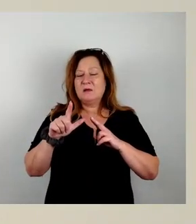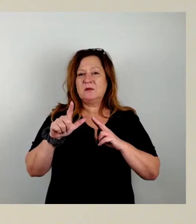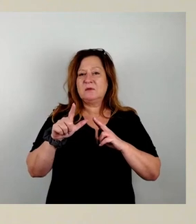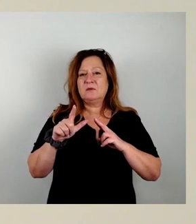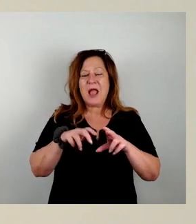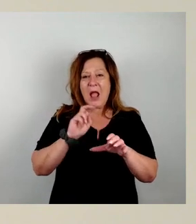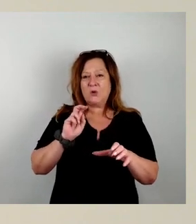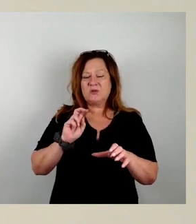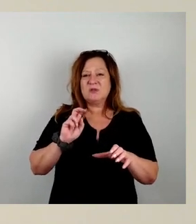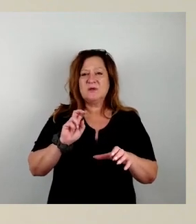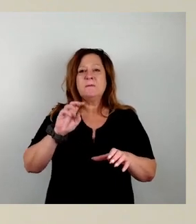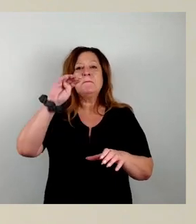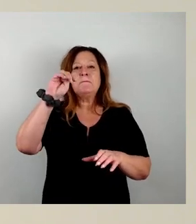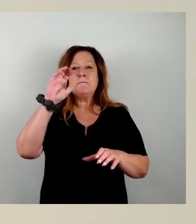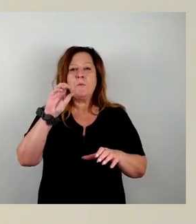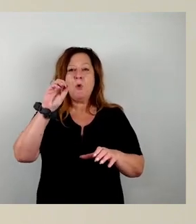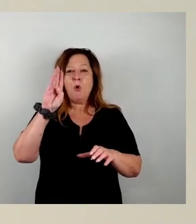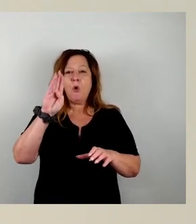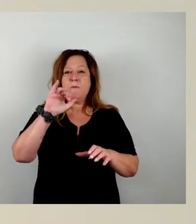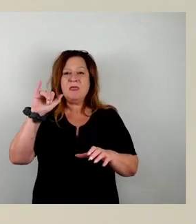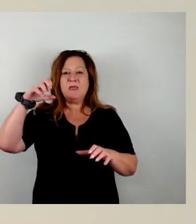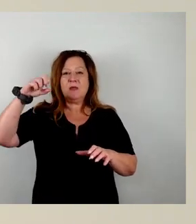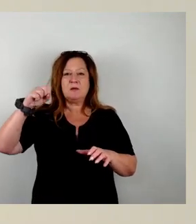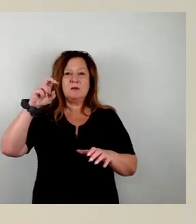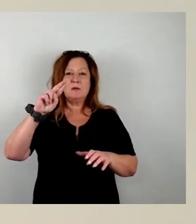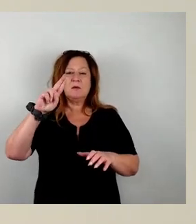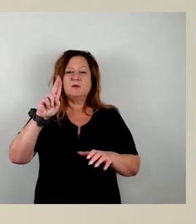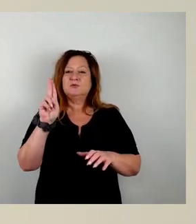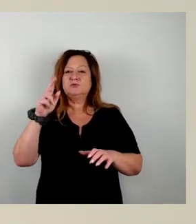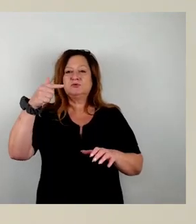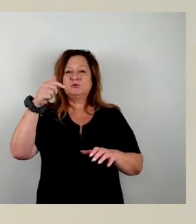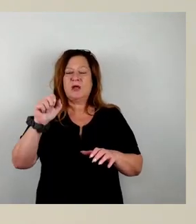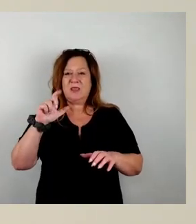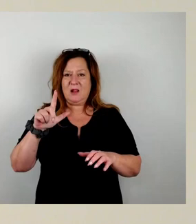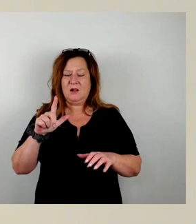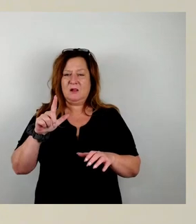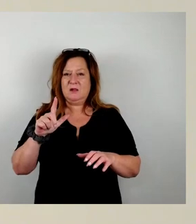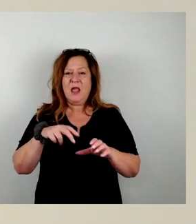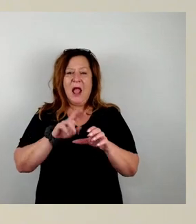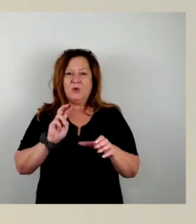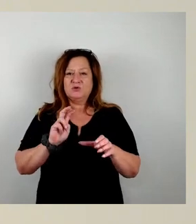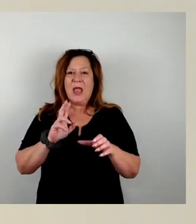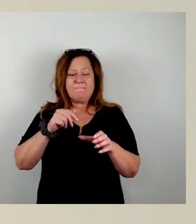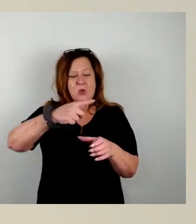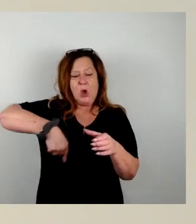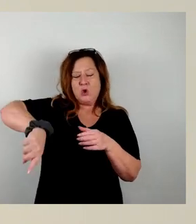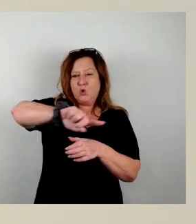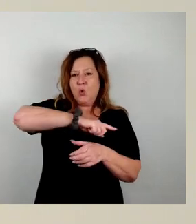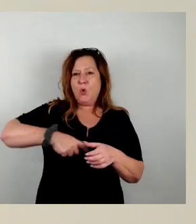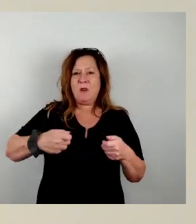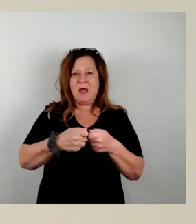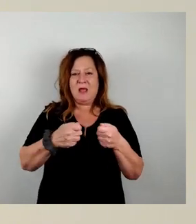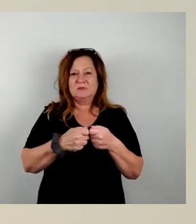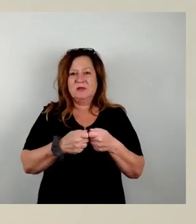Einsparpotenzial, Auswirkungen auf den Wirtschaftsplan nicht erkennbar. Mobi-Bike kostet im Jahr 700.000 Euro